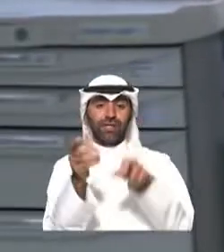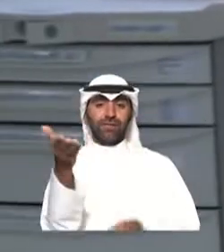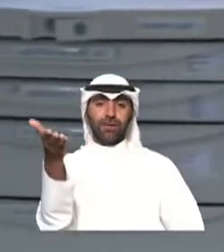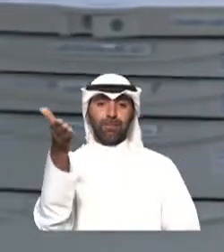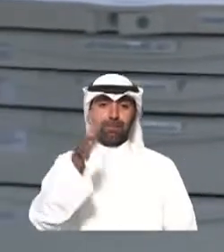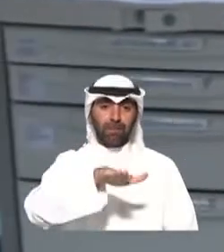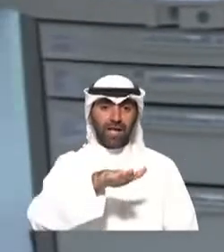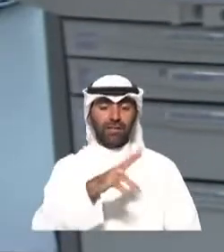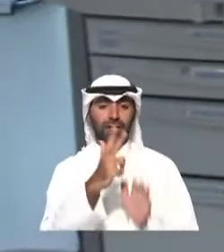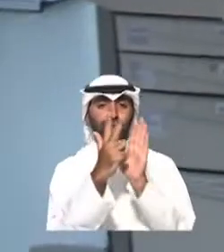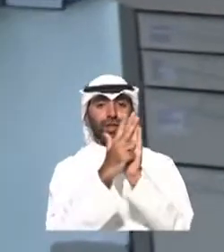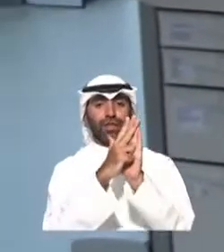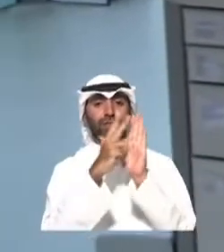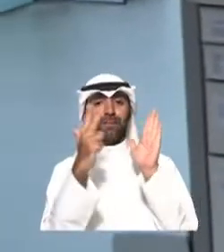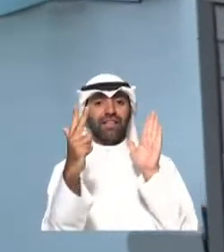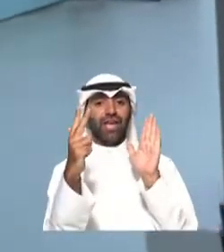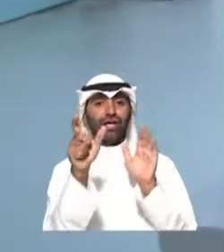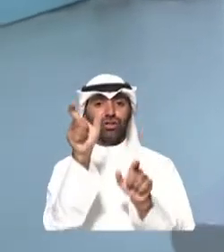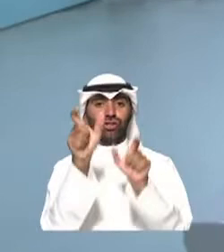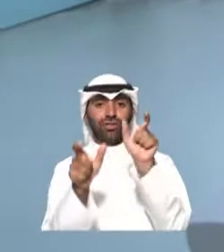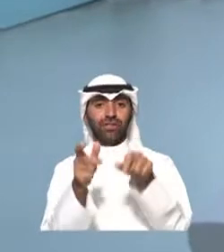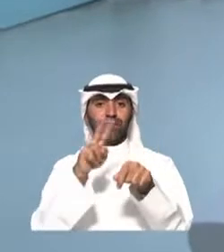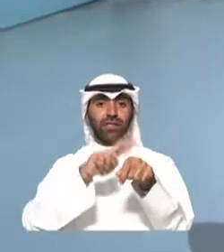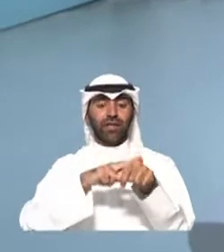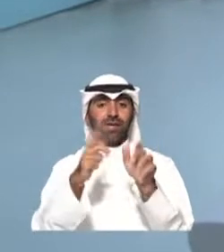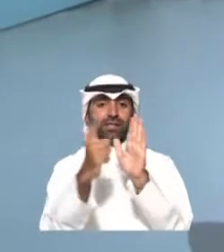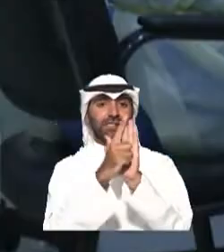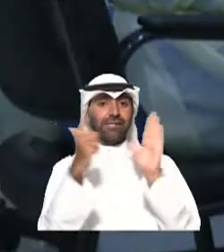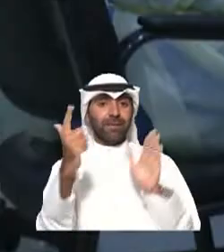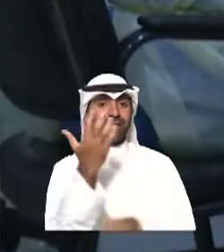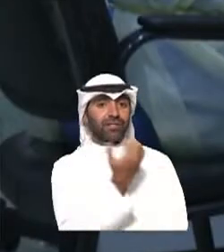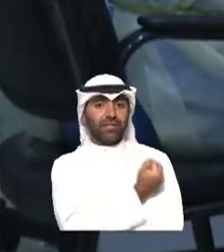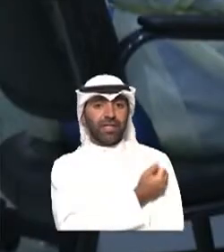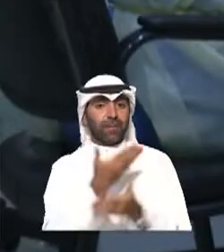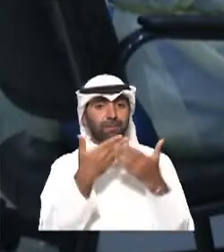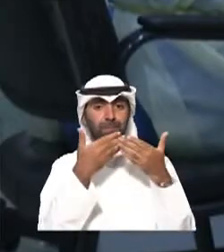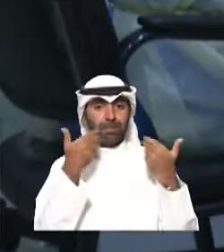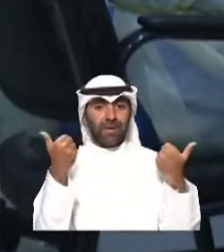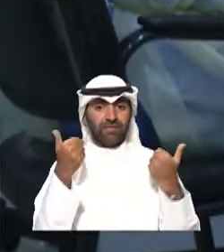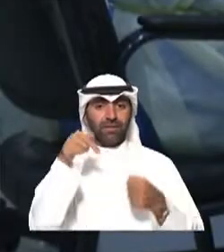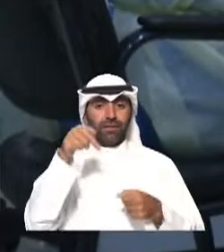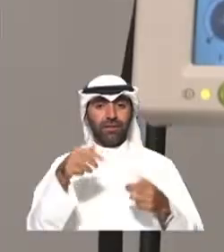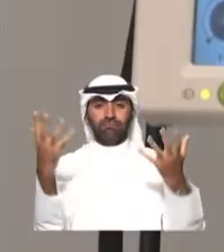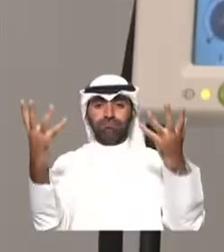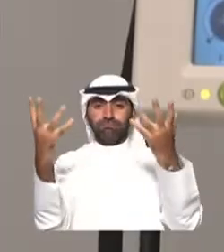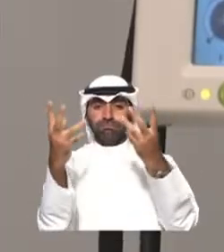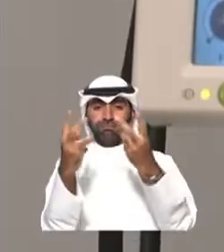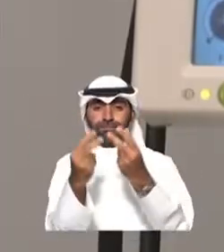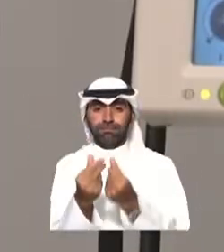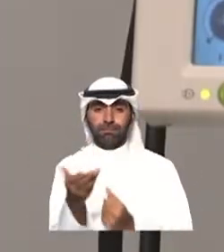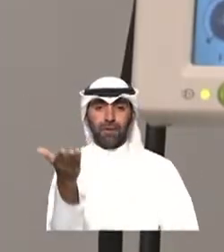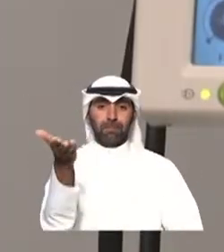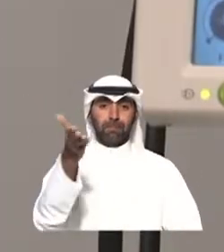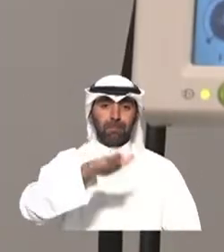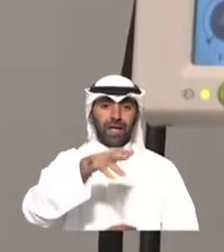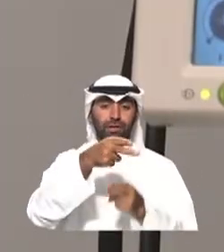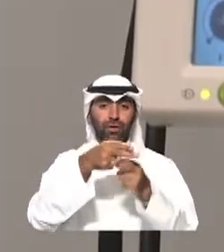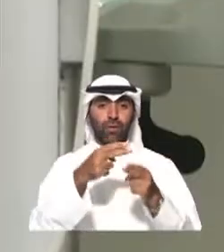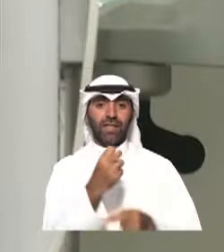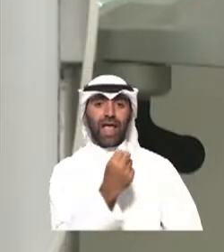حالة وفاة، 17 منهم غير محصنين، ليصبح مجموع حالات الوفاة المسجلة